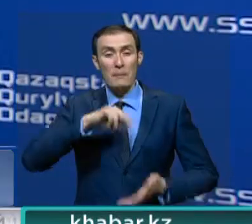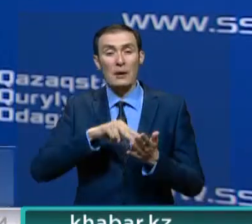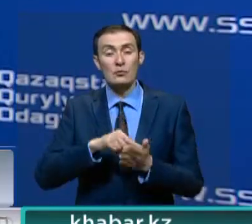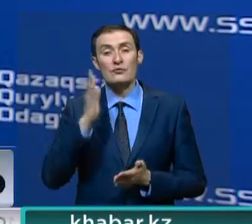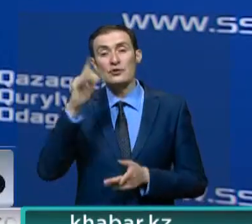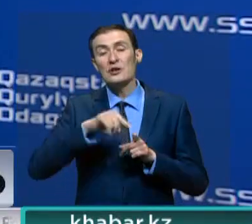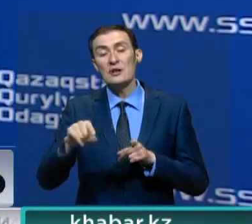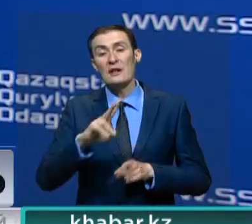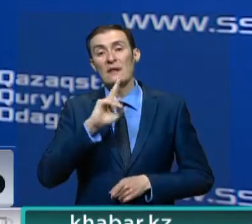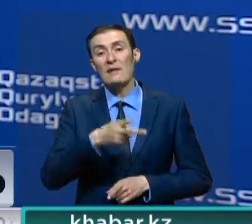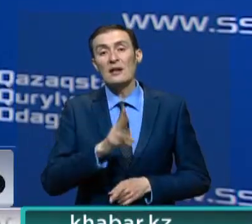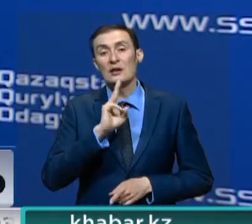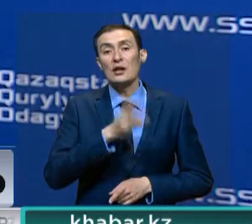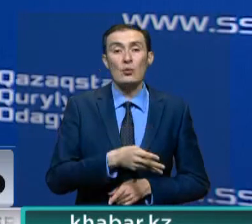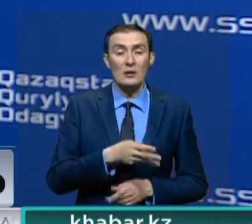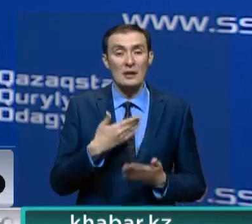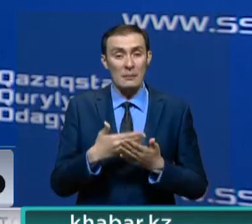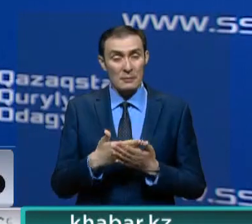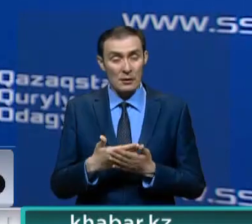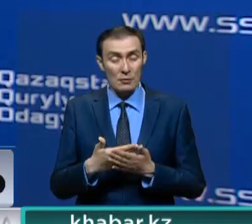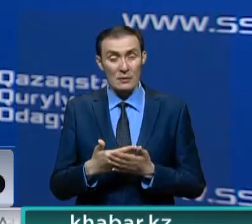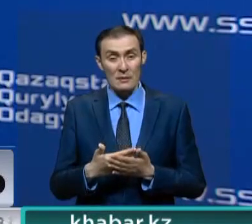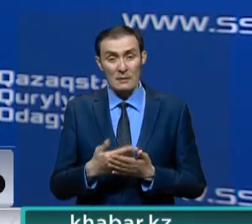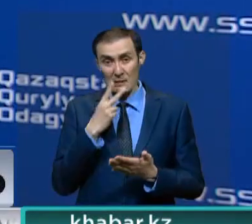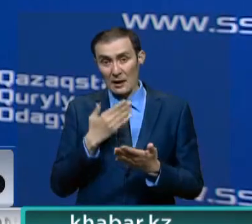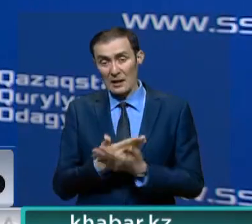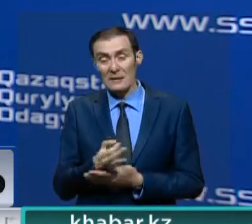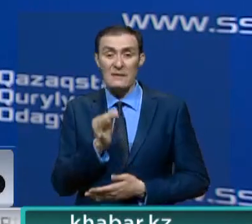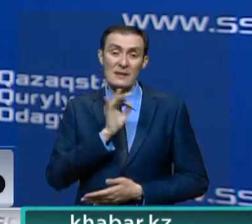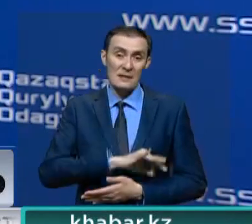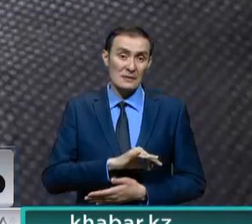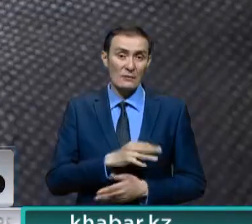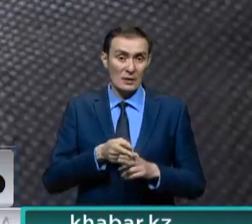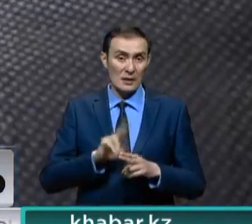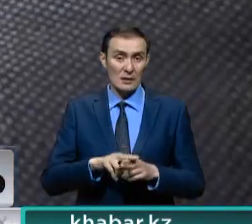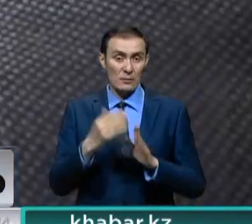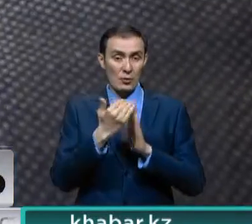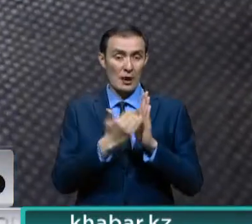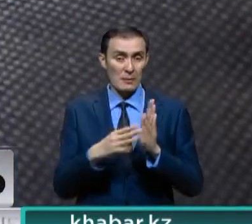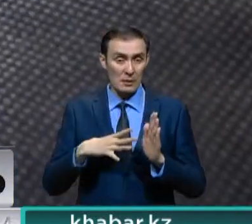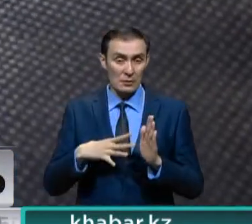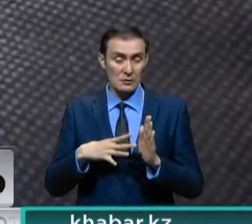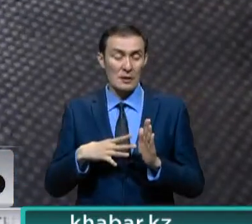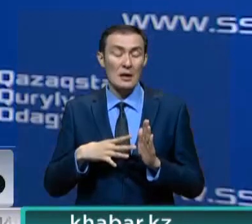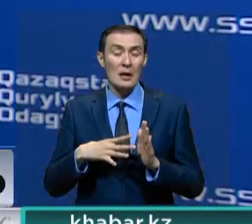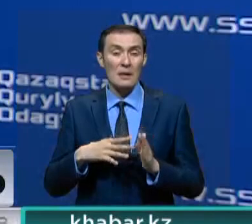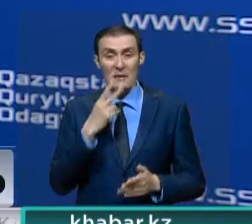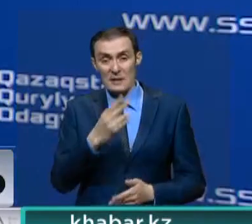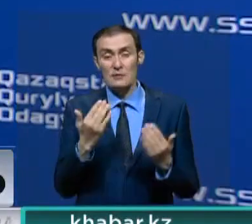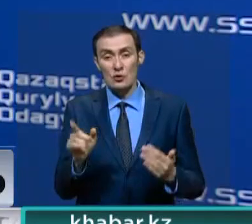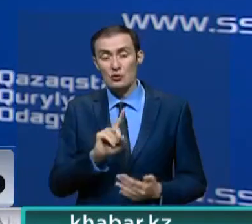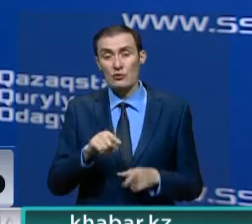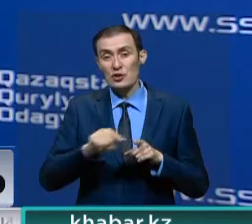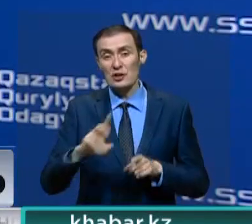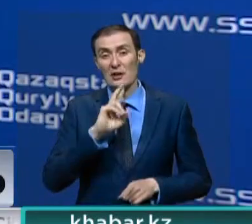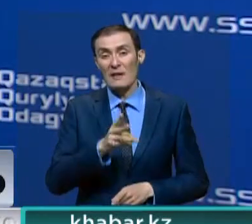ближайшие 2-3 года. То есть этот прогноз, он доказывает, он эффективен, он доказал свою как бы такую работоспособность. Мы наблюдаем, что в ближайшие